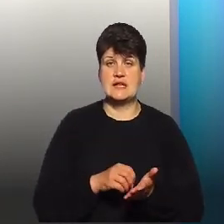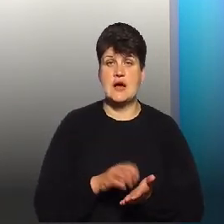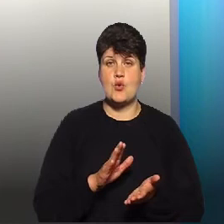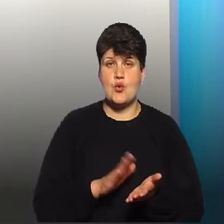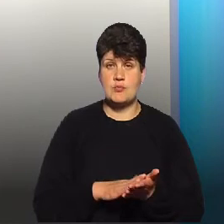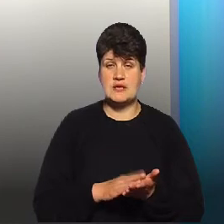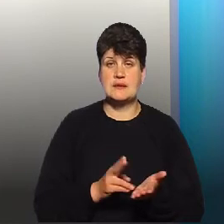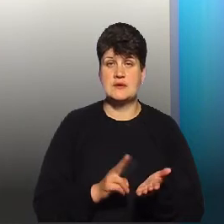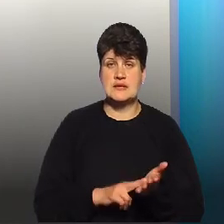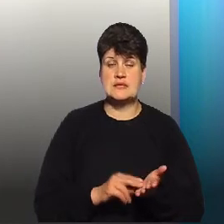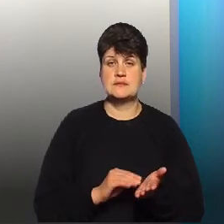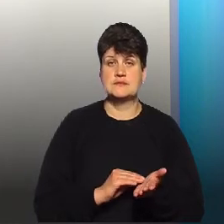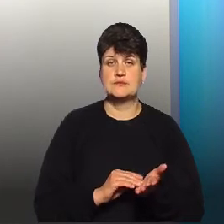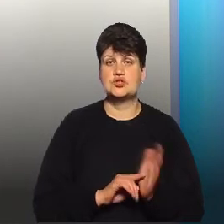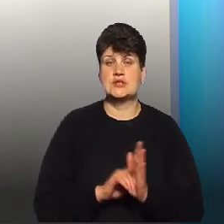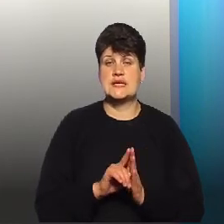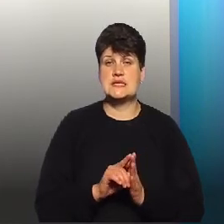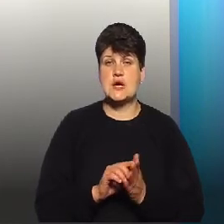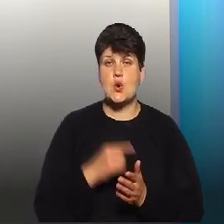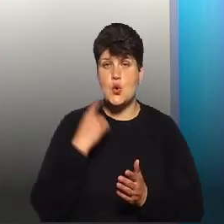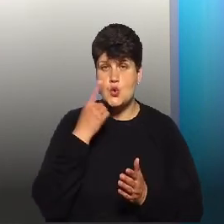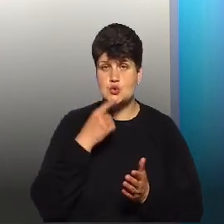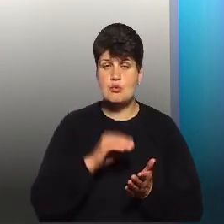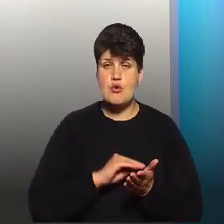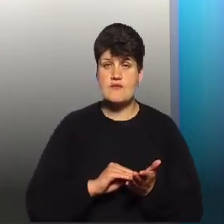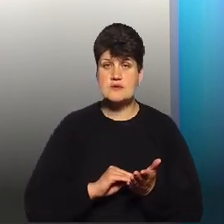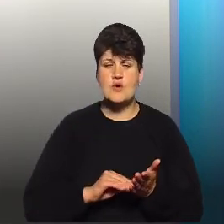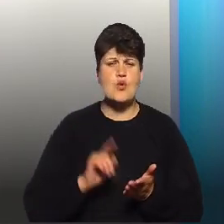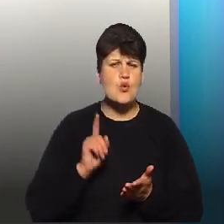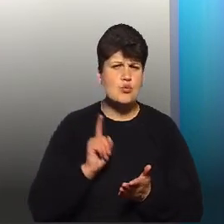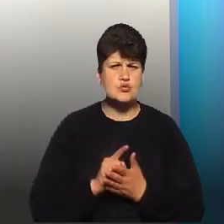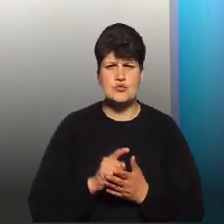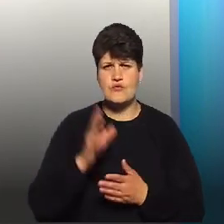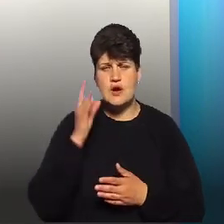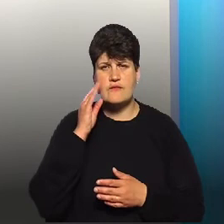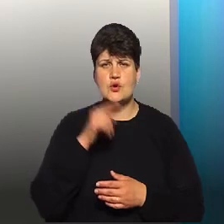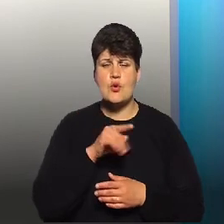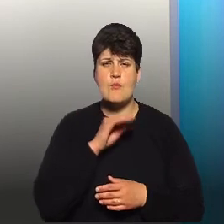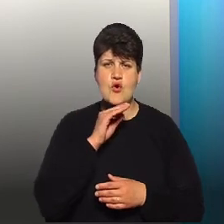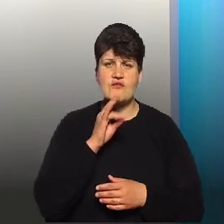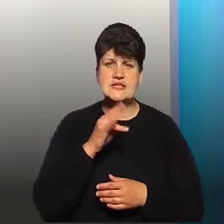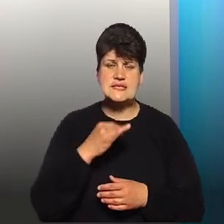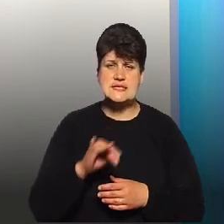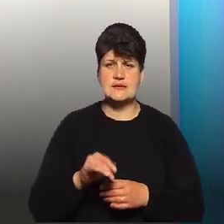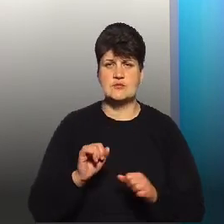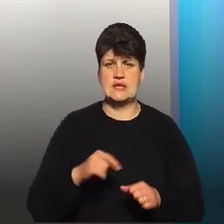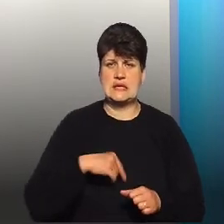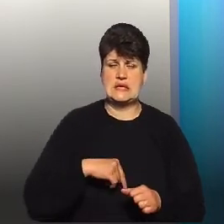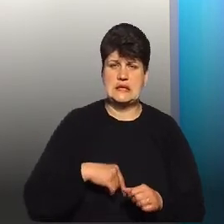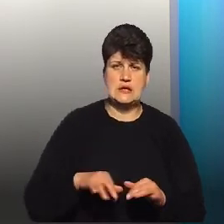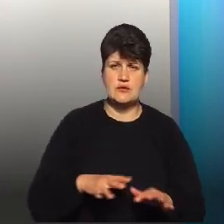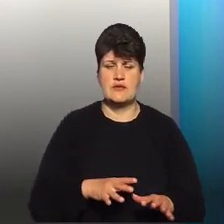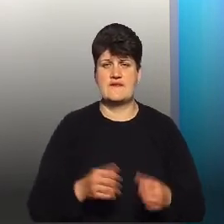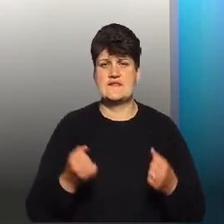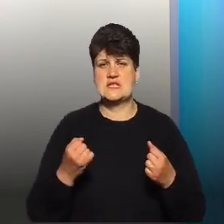заводиться особова справа. І обов'язково враховується його професійні навики, і морально-ділові, і фізичні.